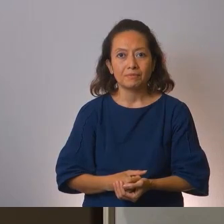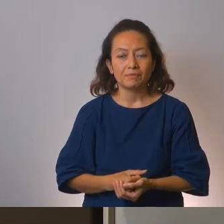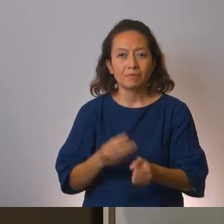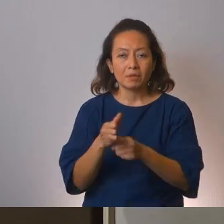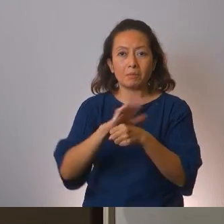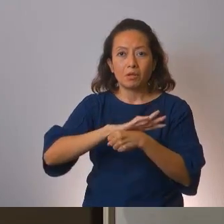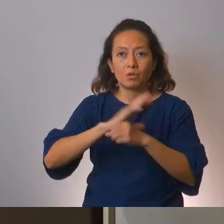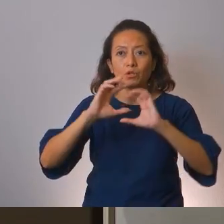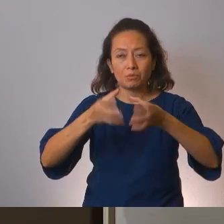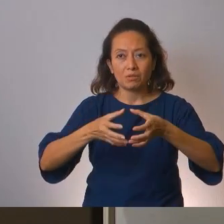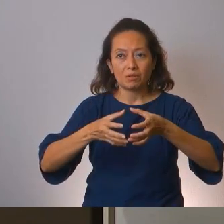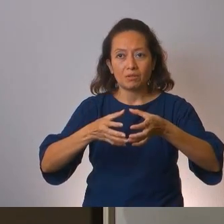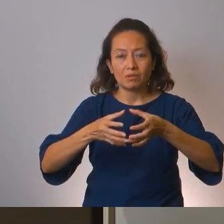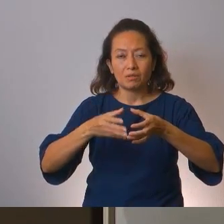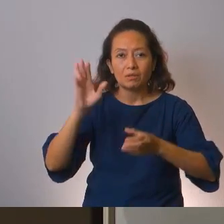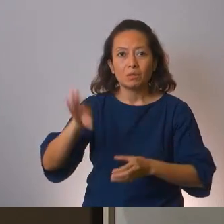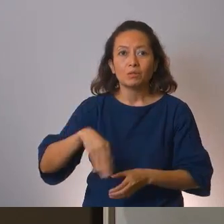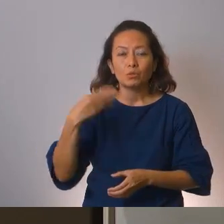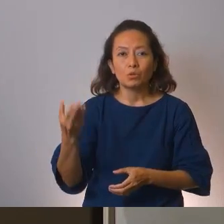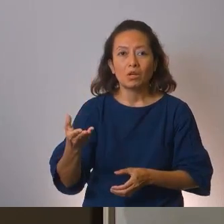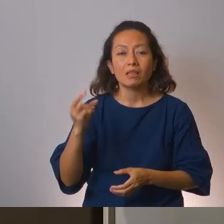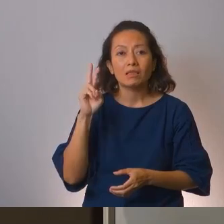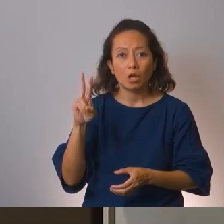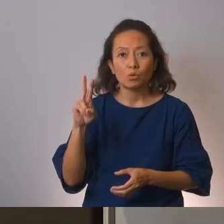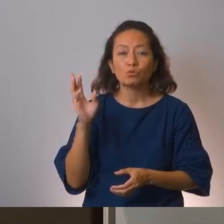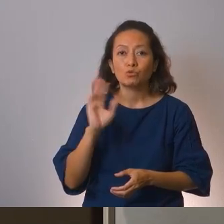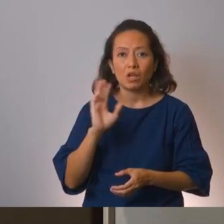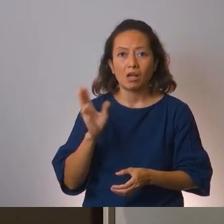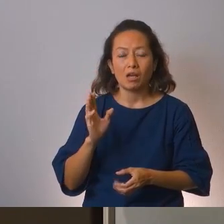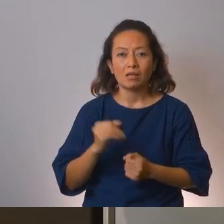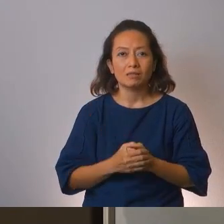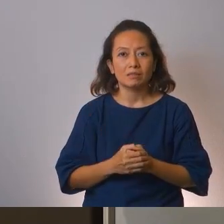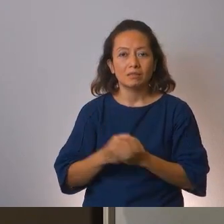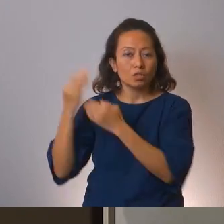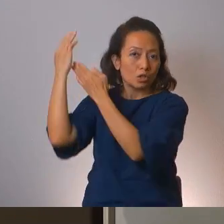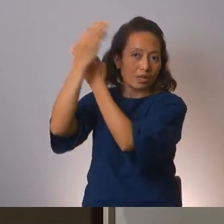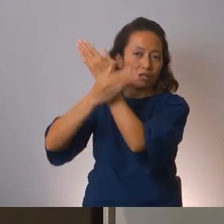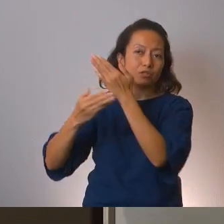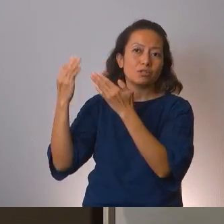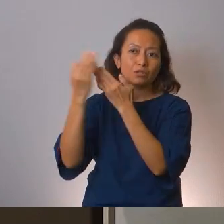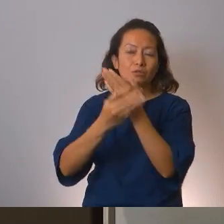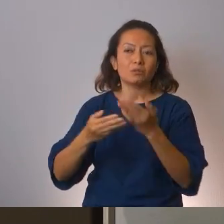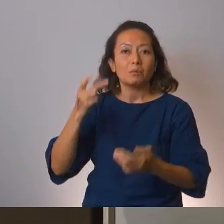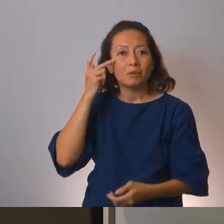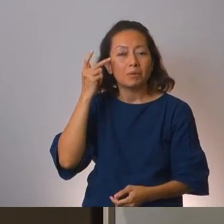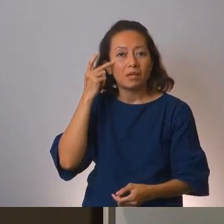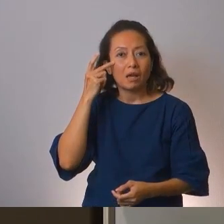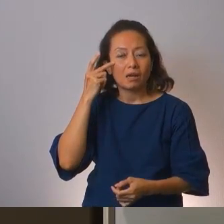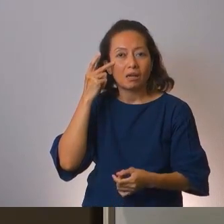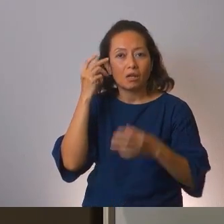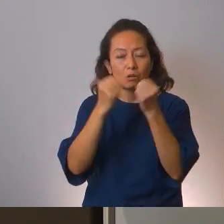Masa pandemi ini telah berjalan selama 2 tahun. Kasih Tuhan terus memelihara